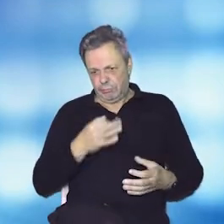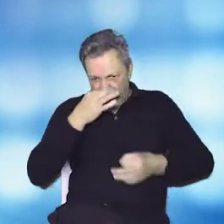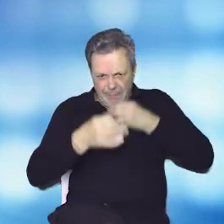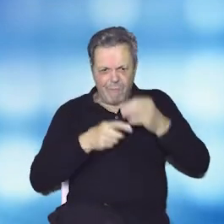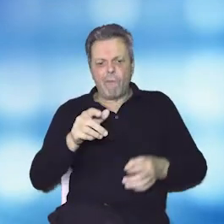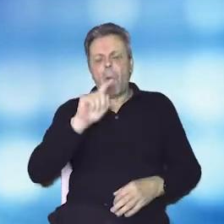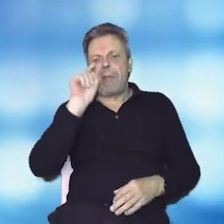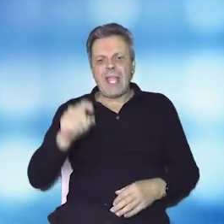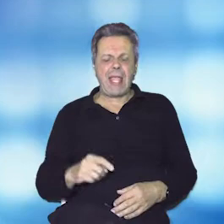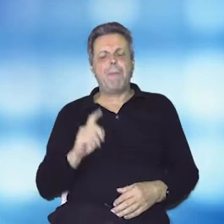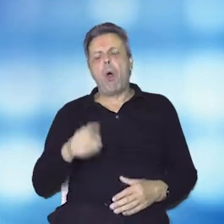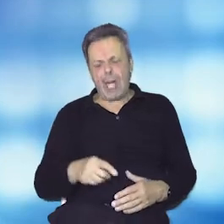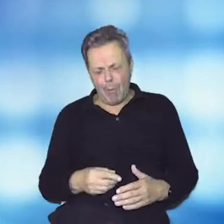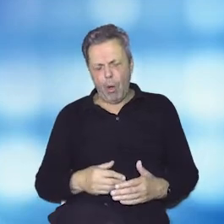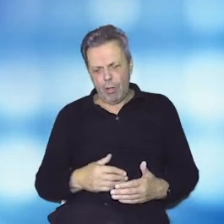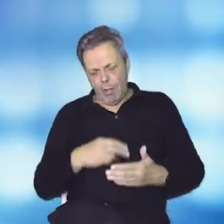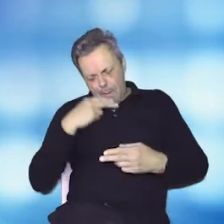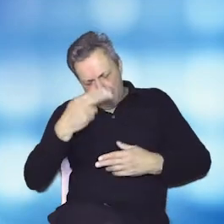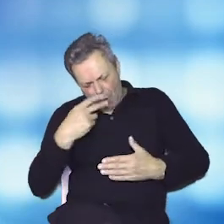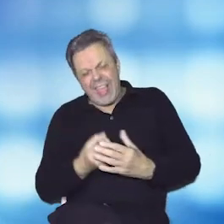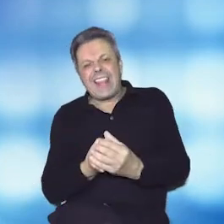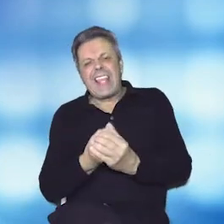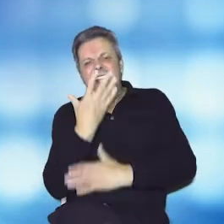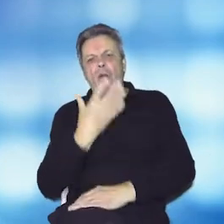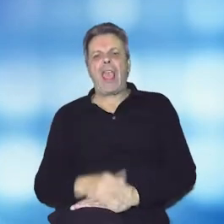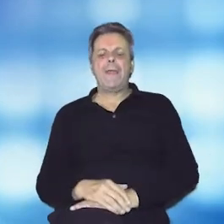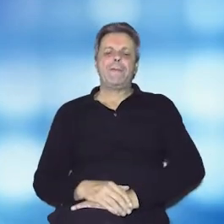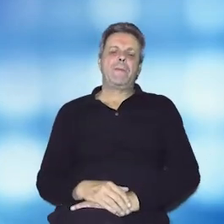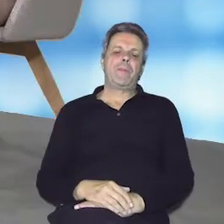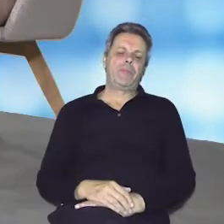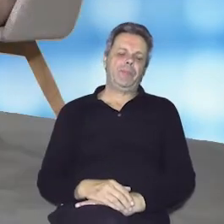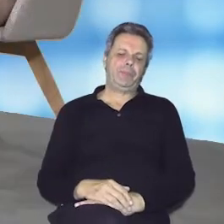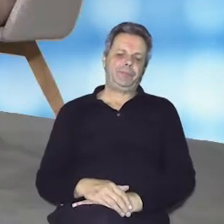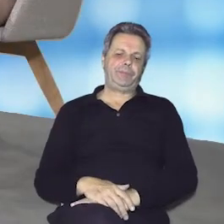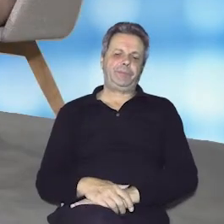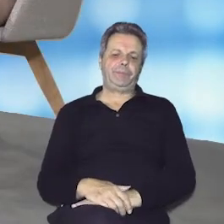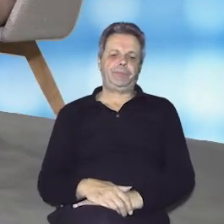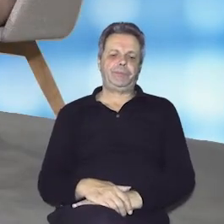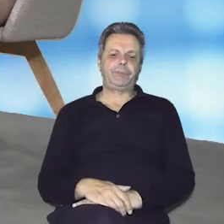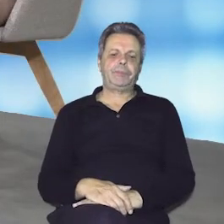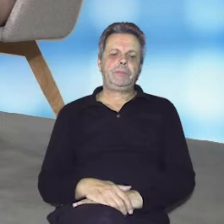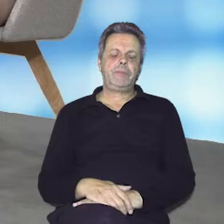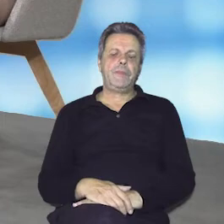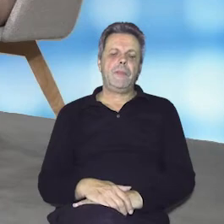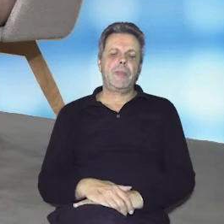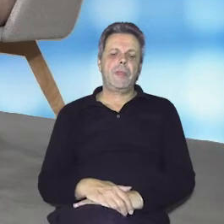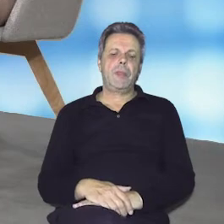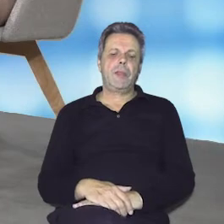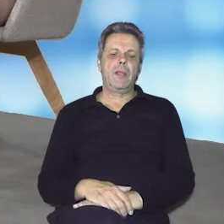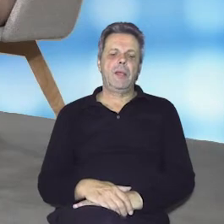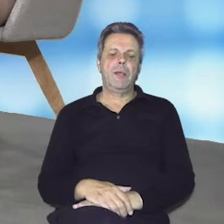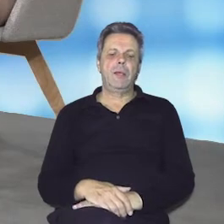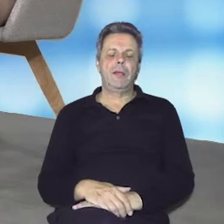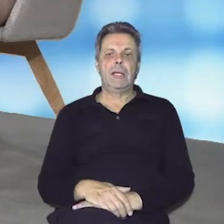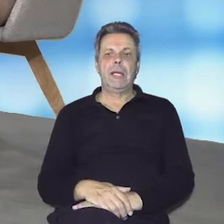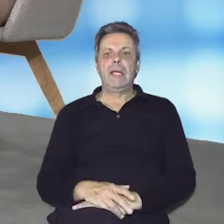uvijek pristupimo i izvorima i provjerimo sa izvorima o čemu se tako radi. Tako bi trebalo biti. Tako je, da. Dakle,